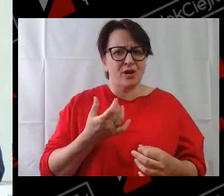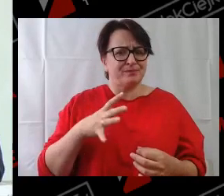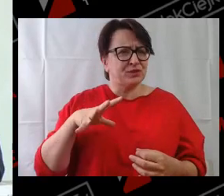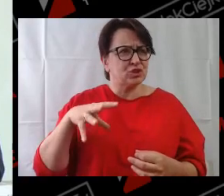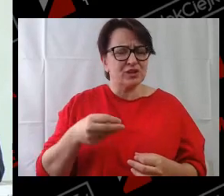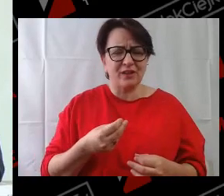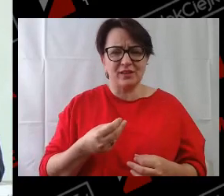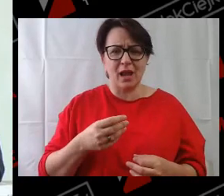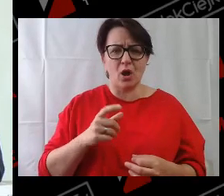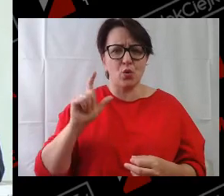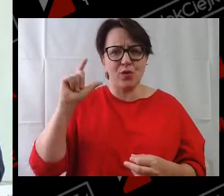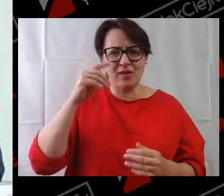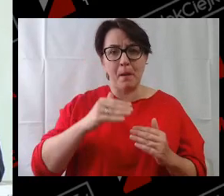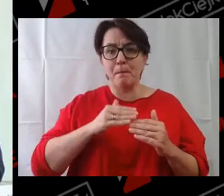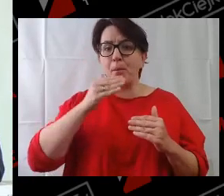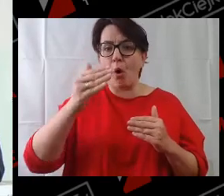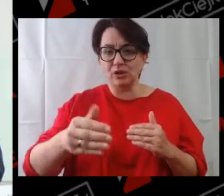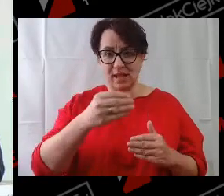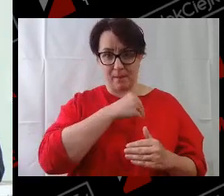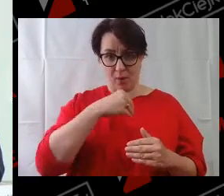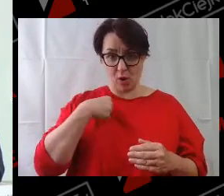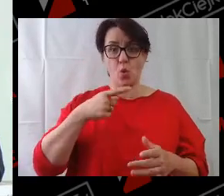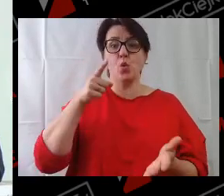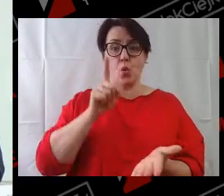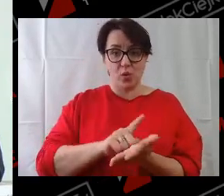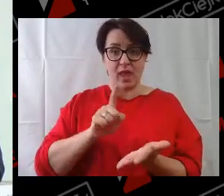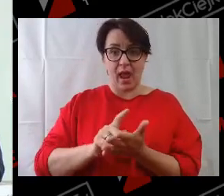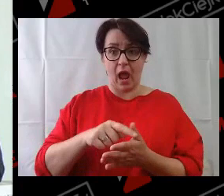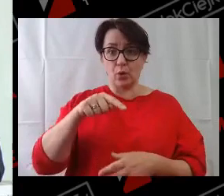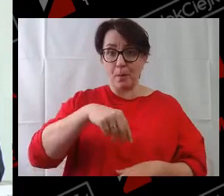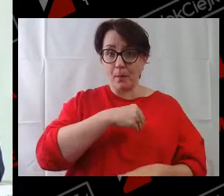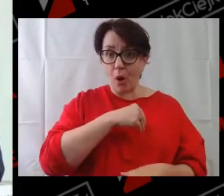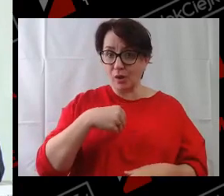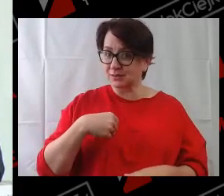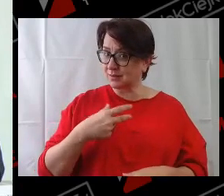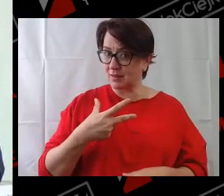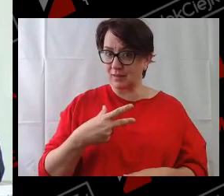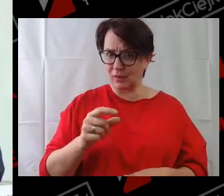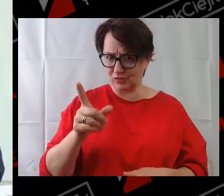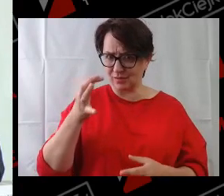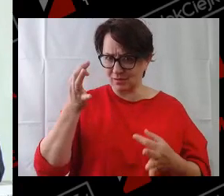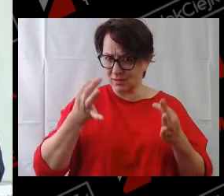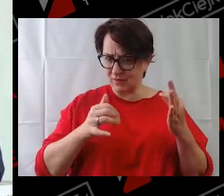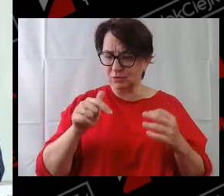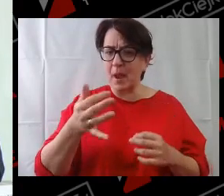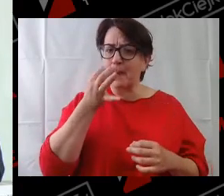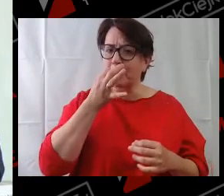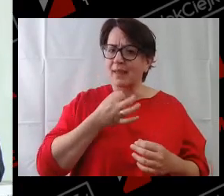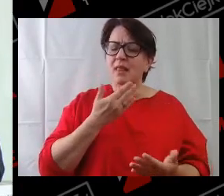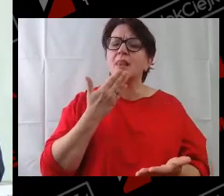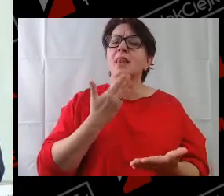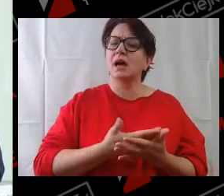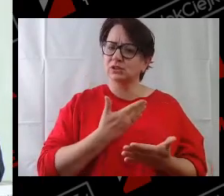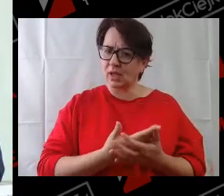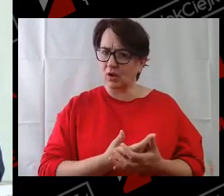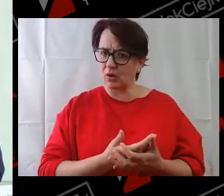głównie poza Polską się te rzeczy udaje zrobić to jest zastanawiające powinniśmy sobie zadać pytanie dlaczego